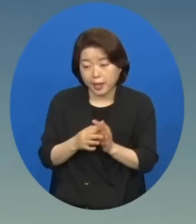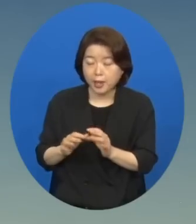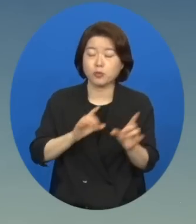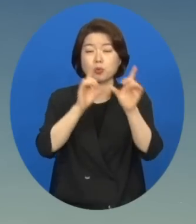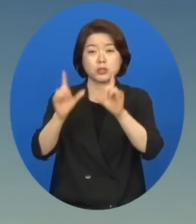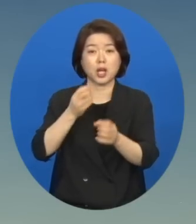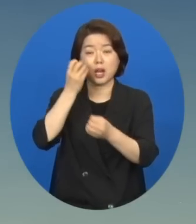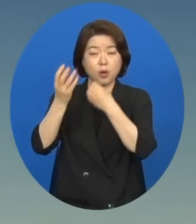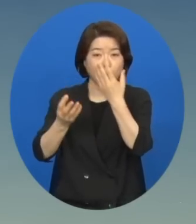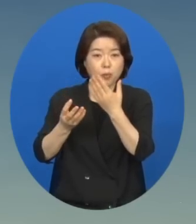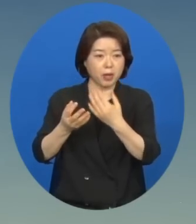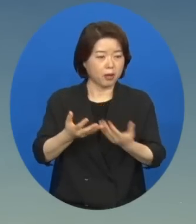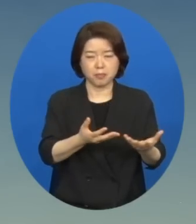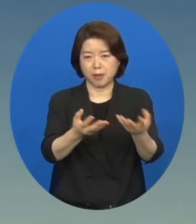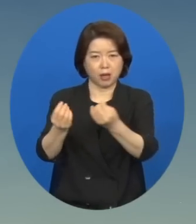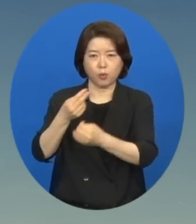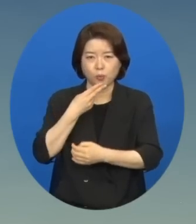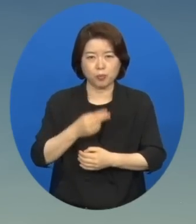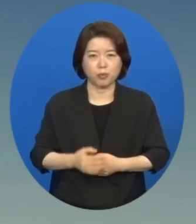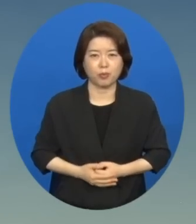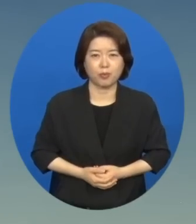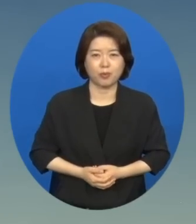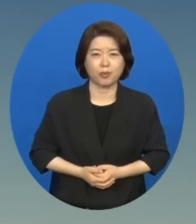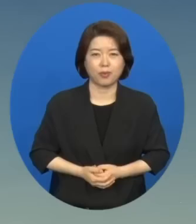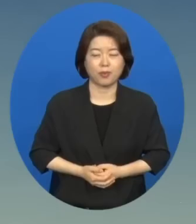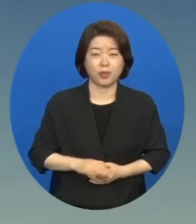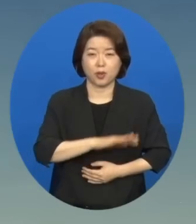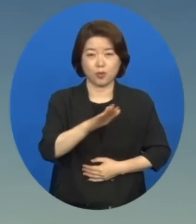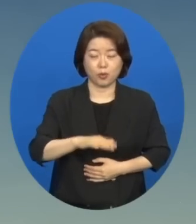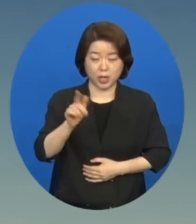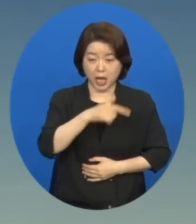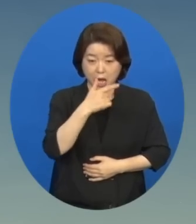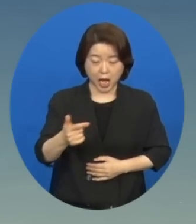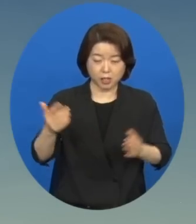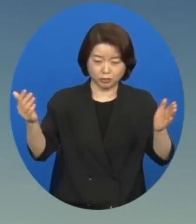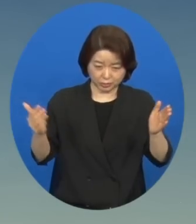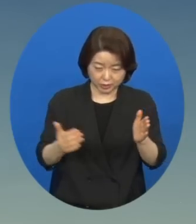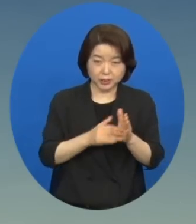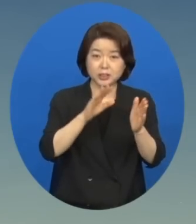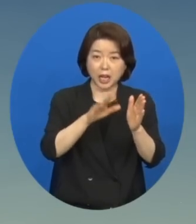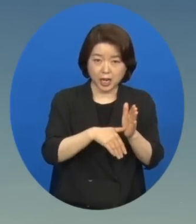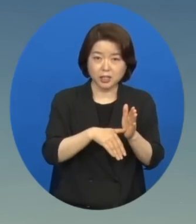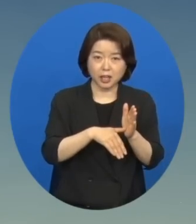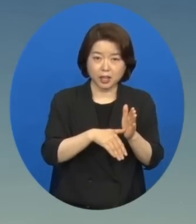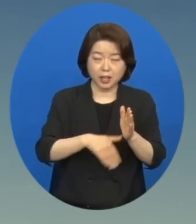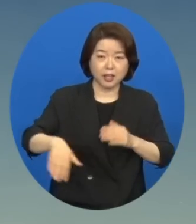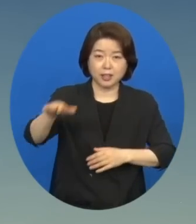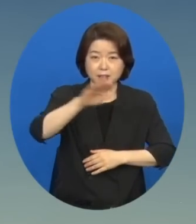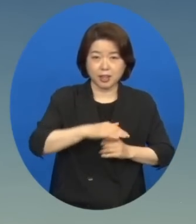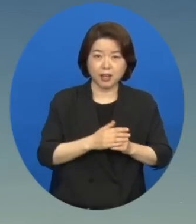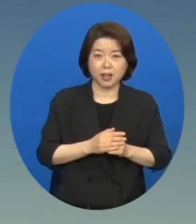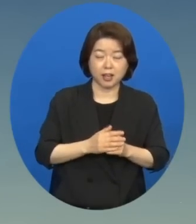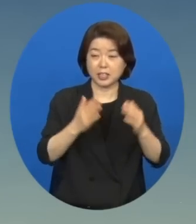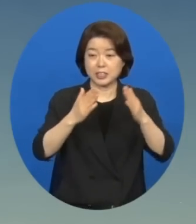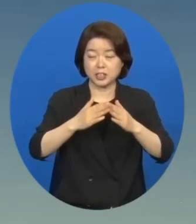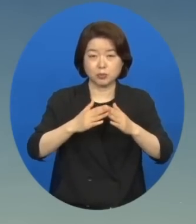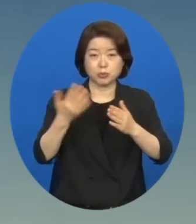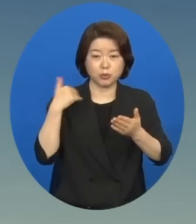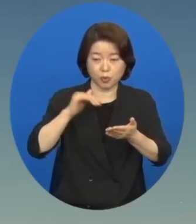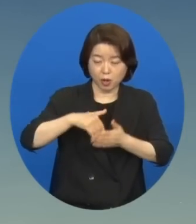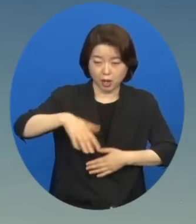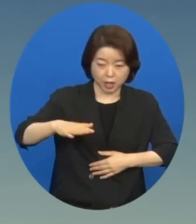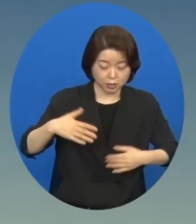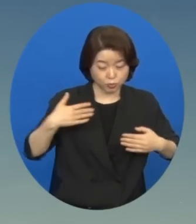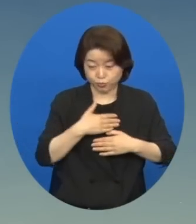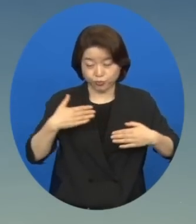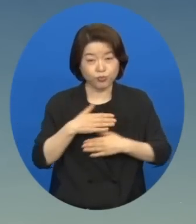하는 고백이 드물어요. 우리가 하루를 마무리할 때 여러분 다 이제 대구로 가셔서 몸 씻으실